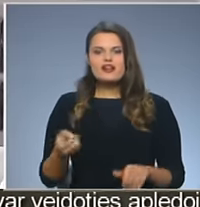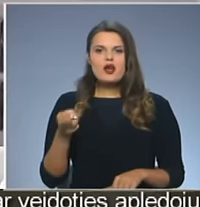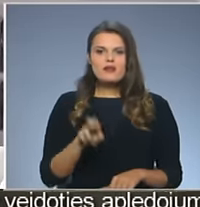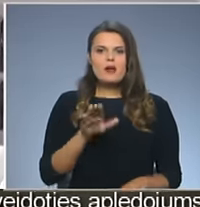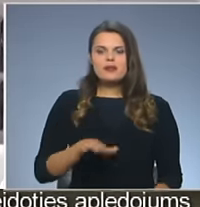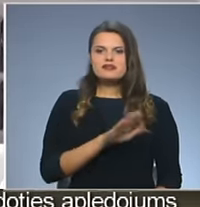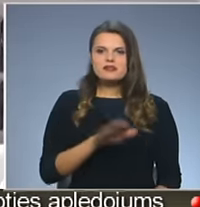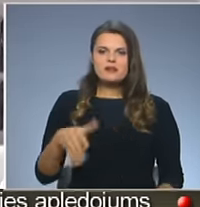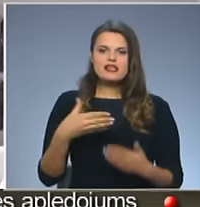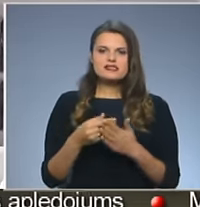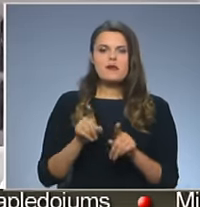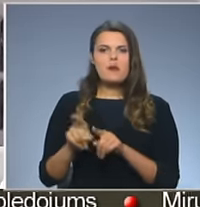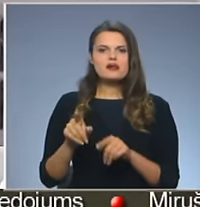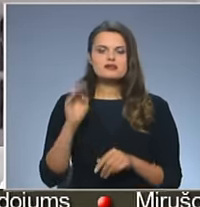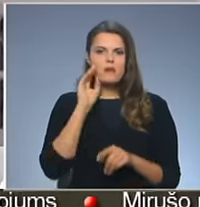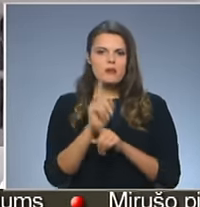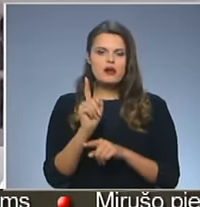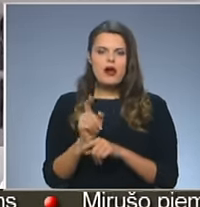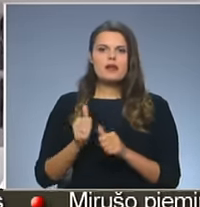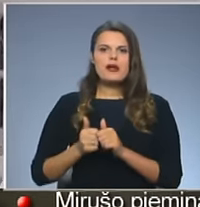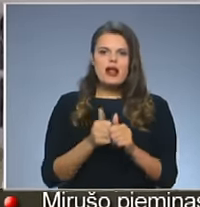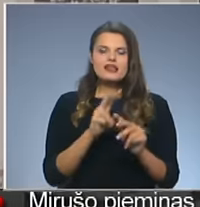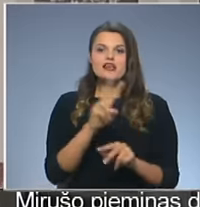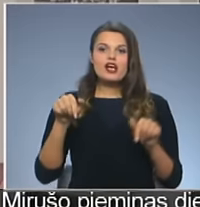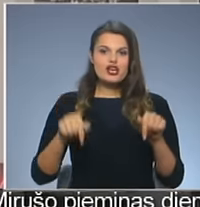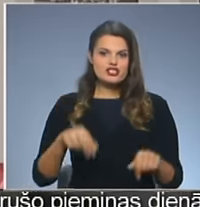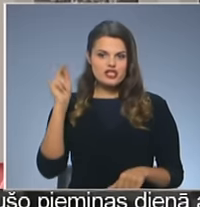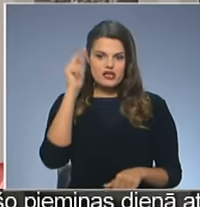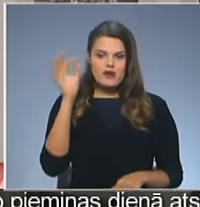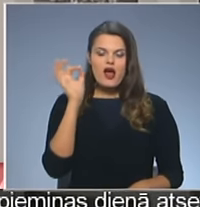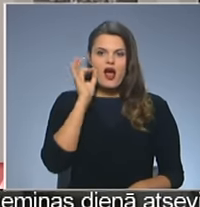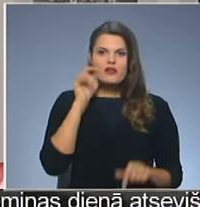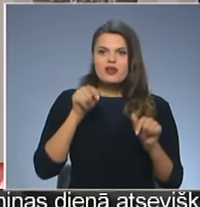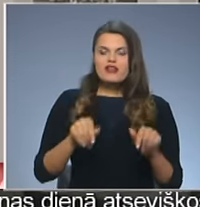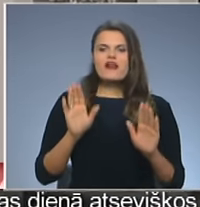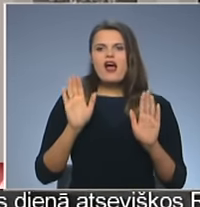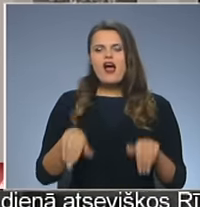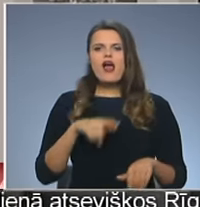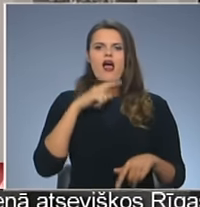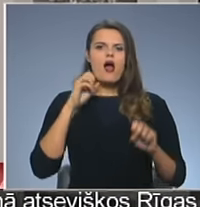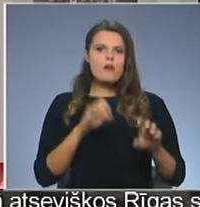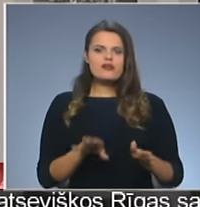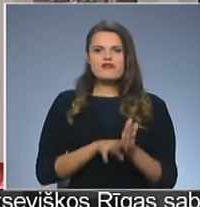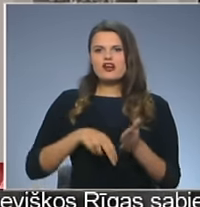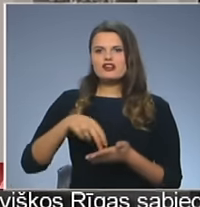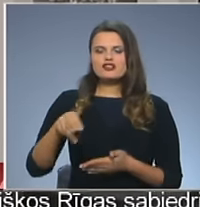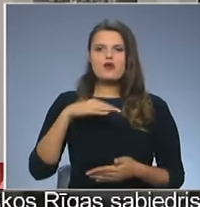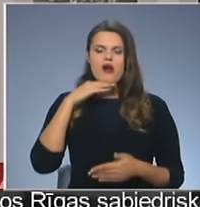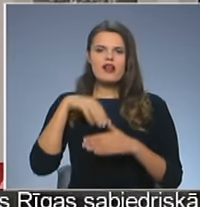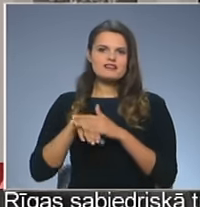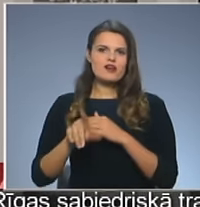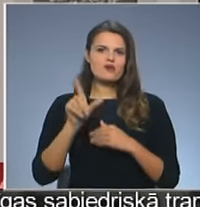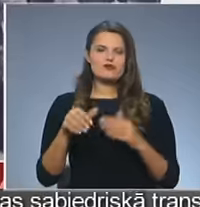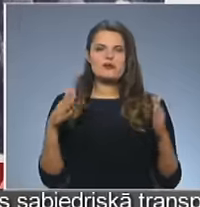mazie bērni savām māsām, brāļiem līdz vecākiem, kas šeit mācījās. Atmiņa ir tāda, ka vienkārši šeit no klases ārā un ne